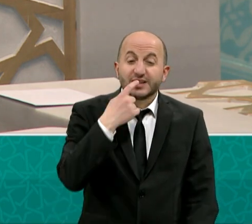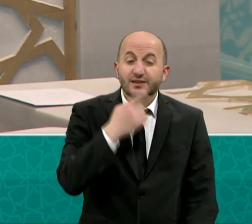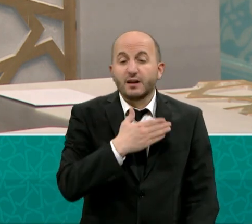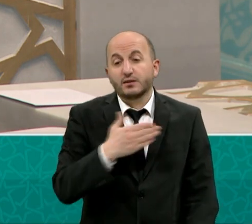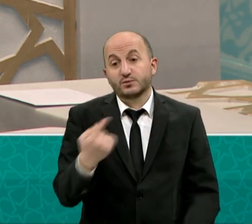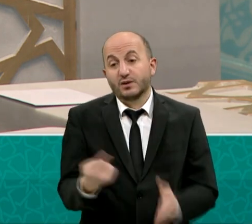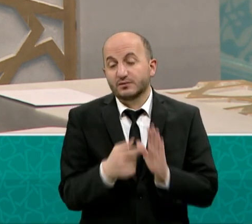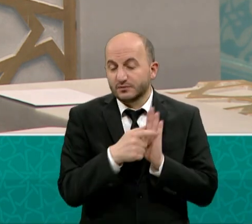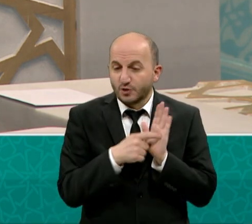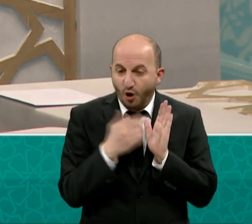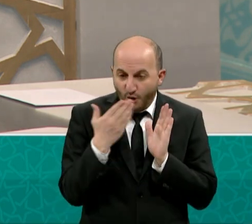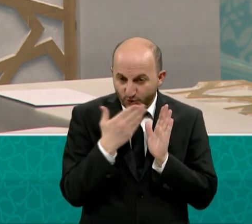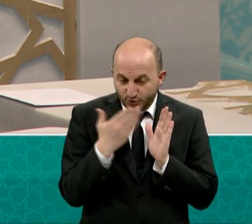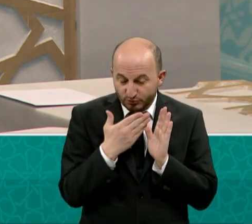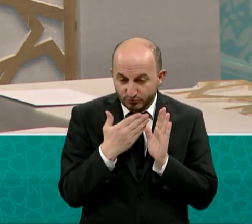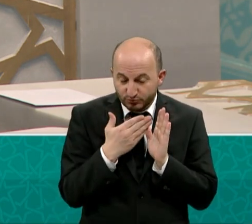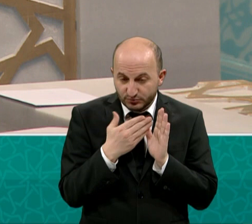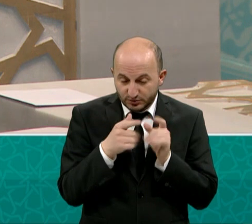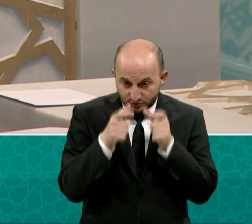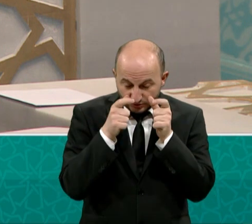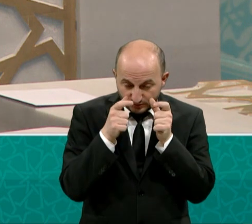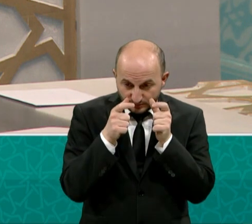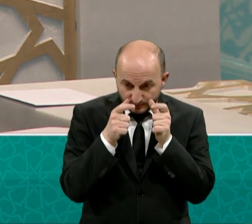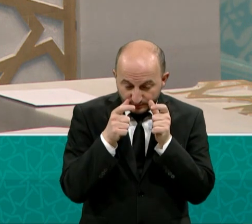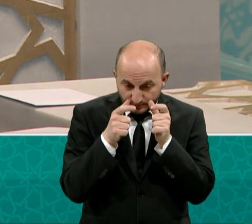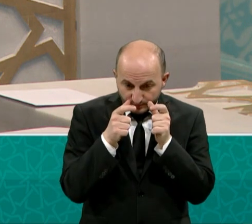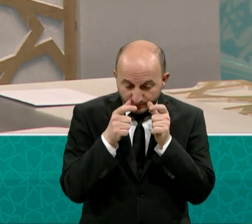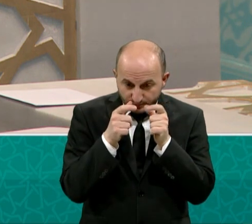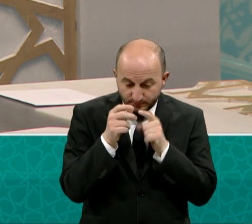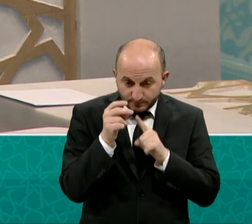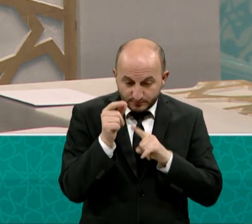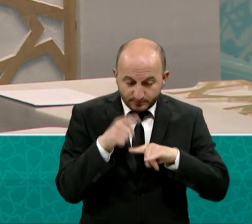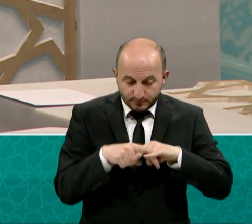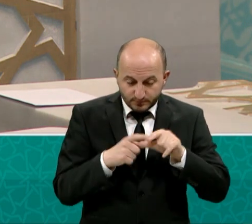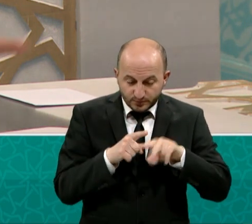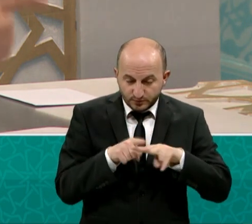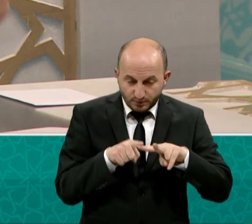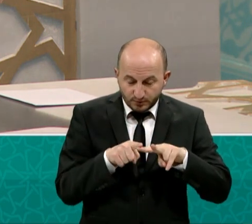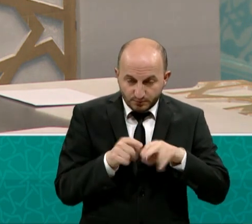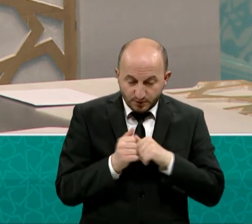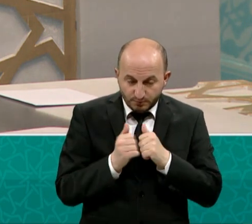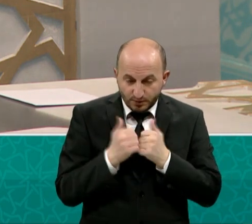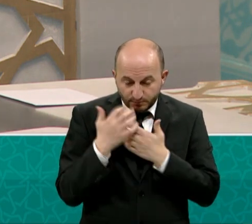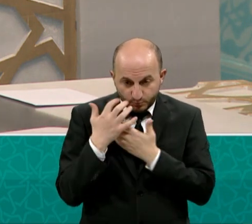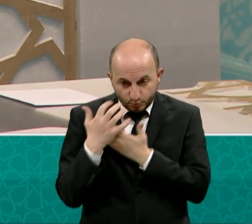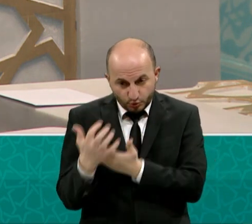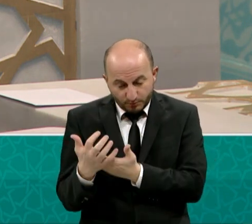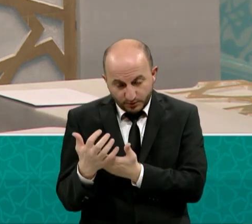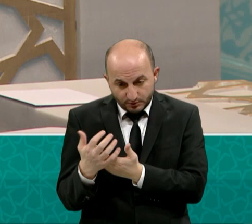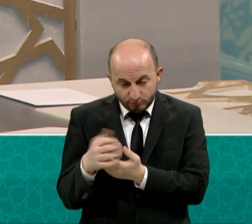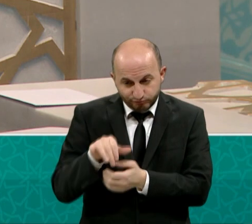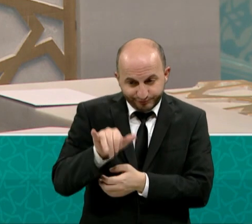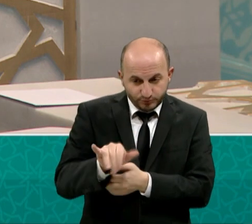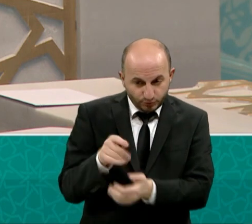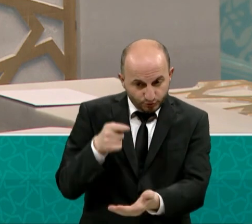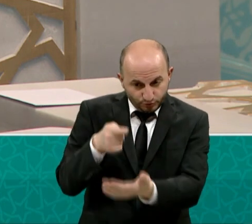okurum. İnan ki bu anlamda ilk defa dikkatimi çekti. İhsanla muamele, hem haklarını